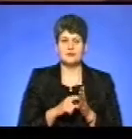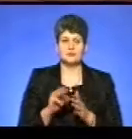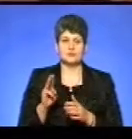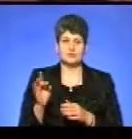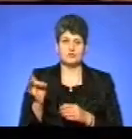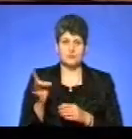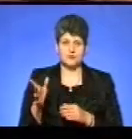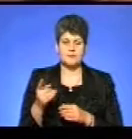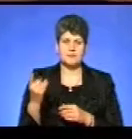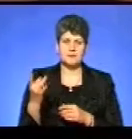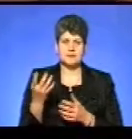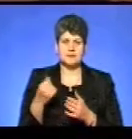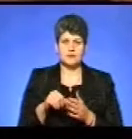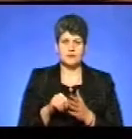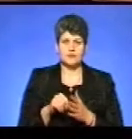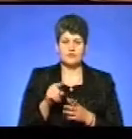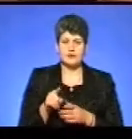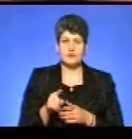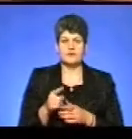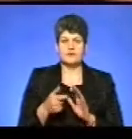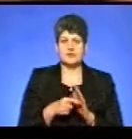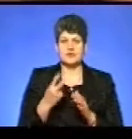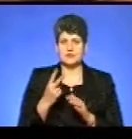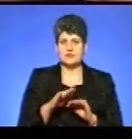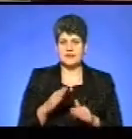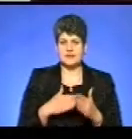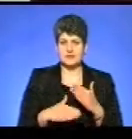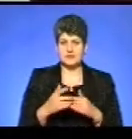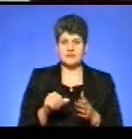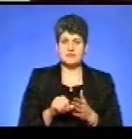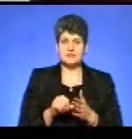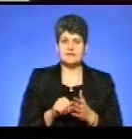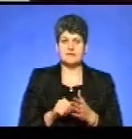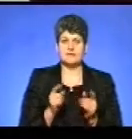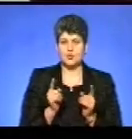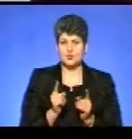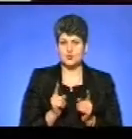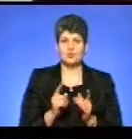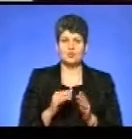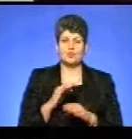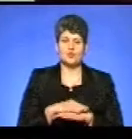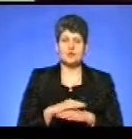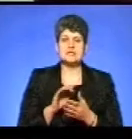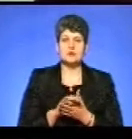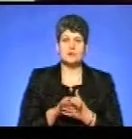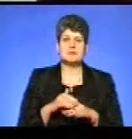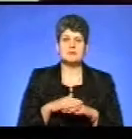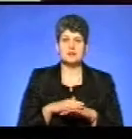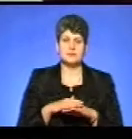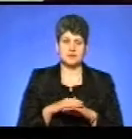конкурсі. У її класі двоє дітей з інвалідністю. Вона представила фрагмент уроку «Знайомство з математичними